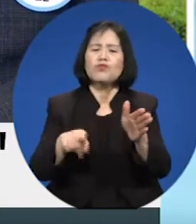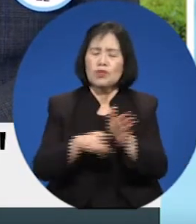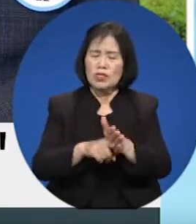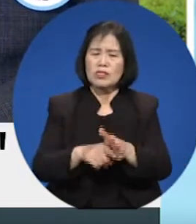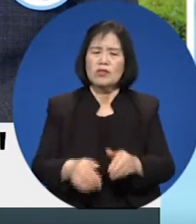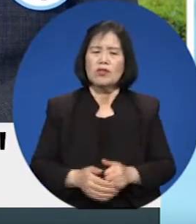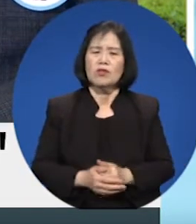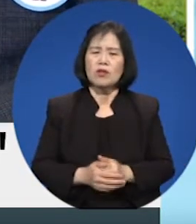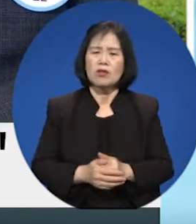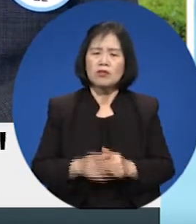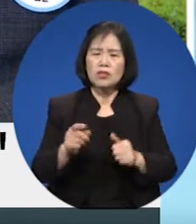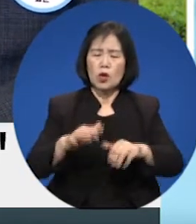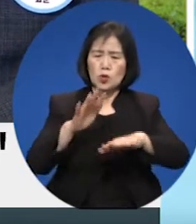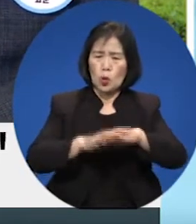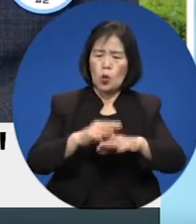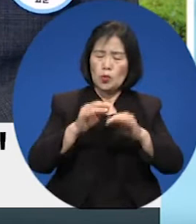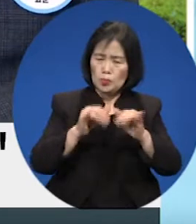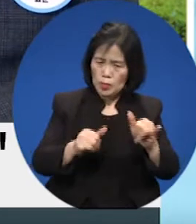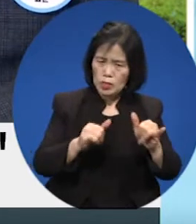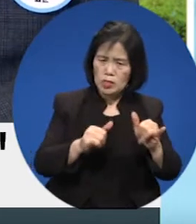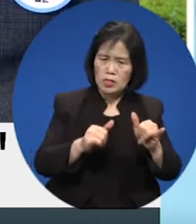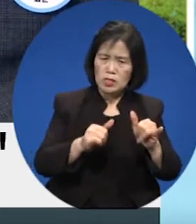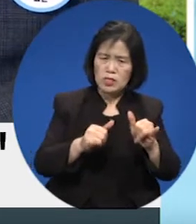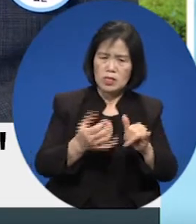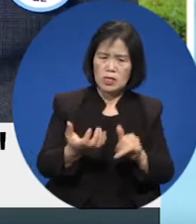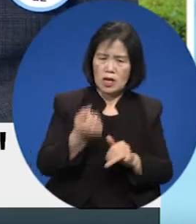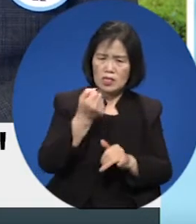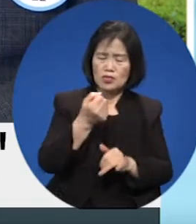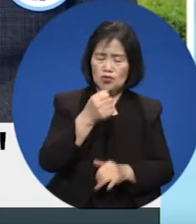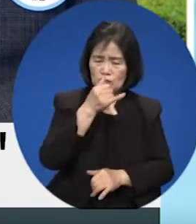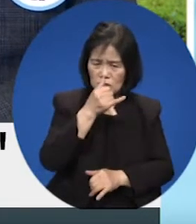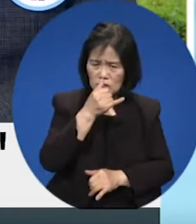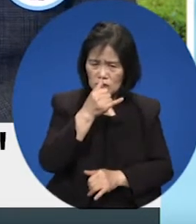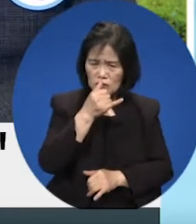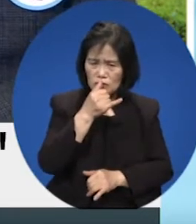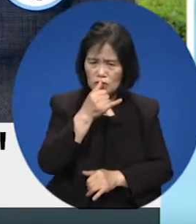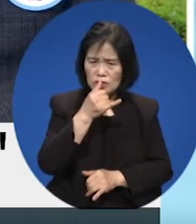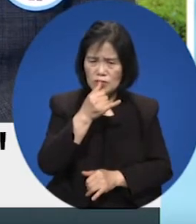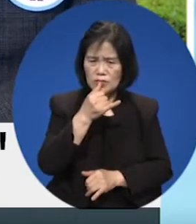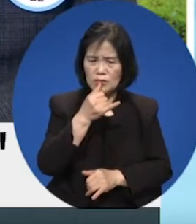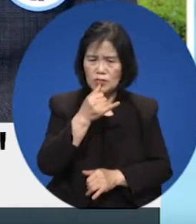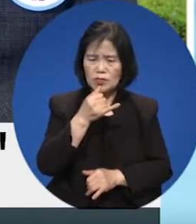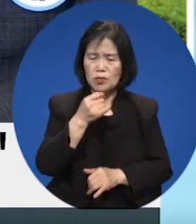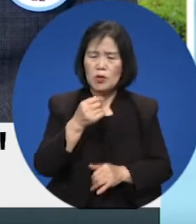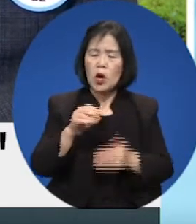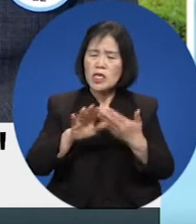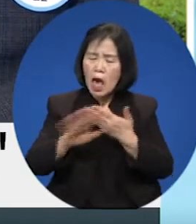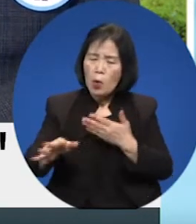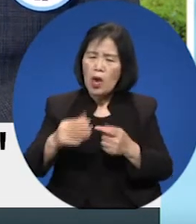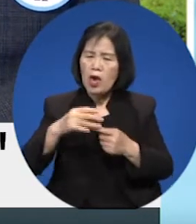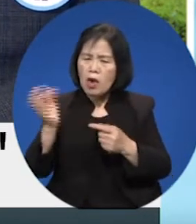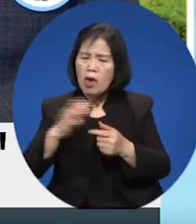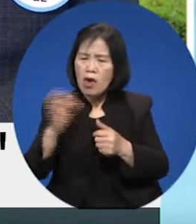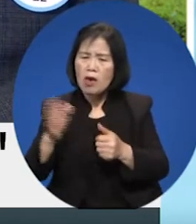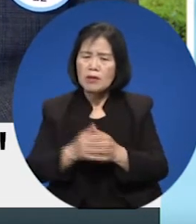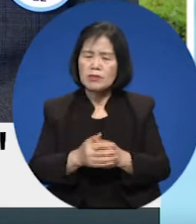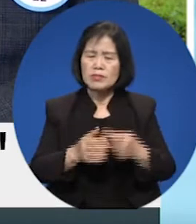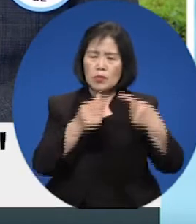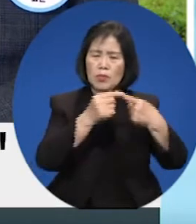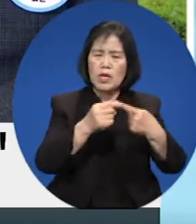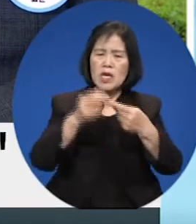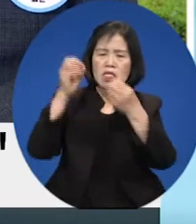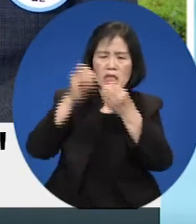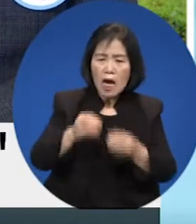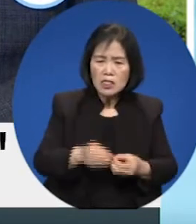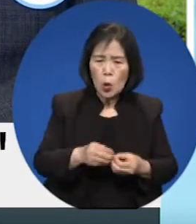부분이 농민 일하는 분들이 가질 수 있는 부분들을 굉장히 막 예외적으로 여러 줘요 첫째 상속 받으면 눈이